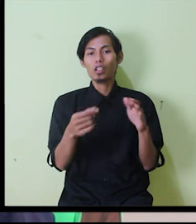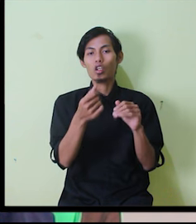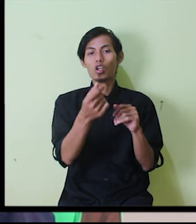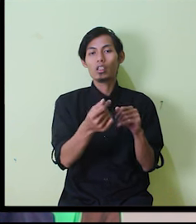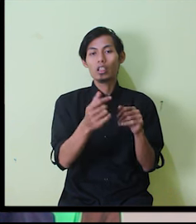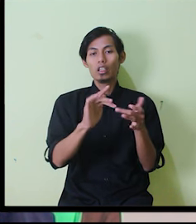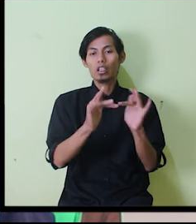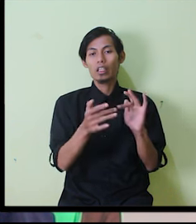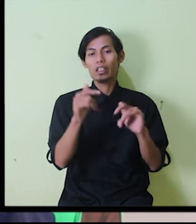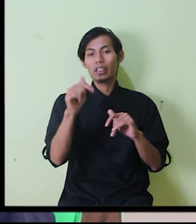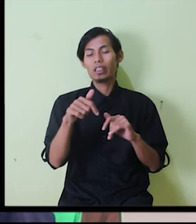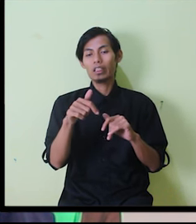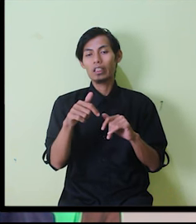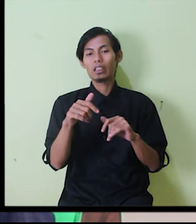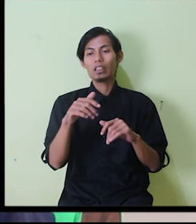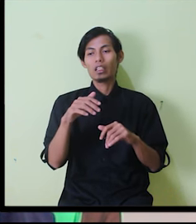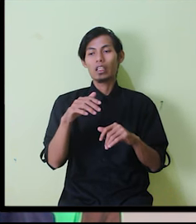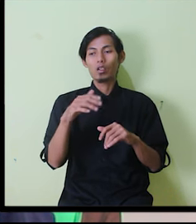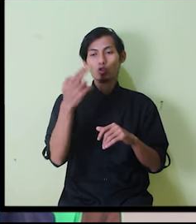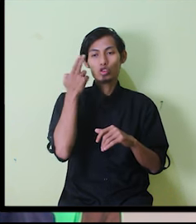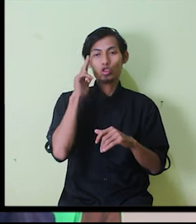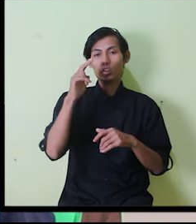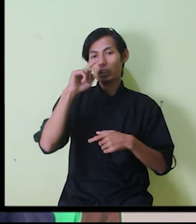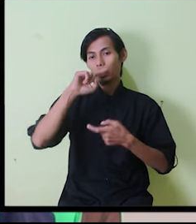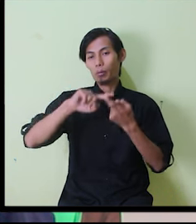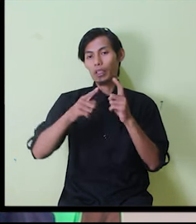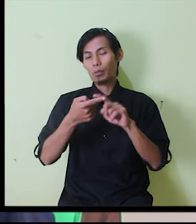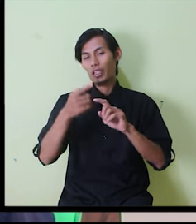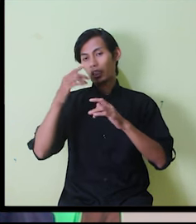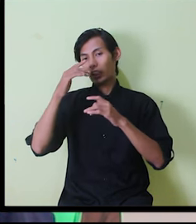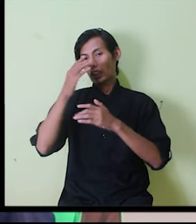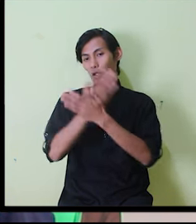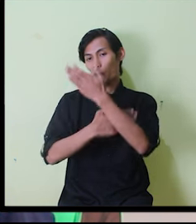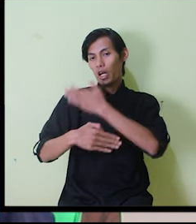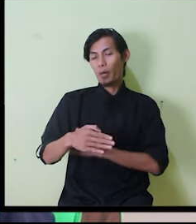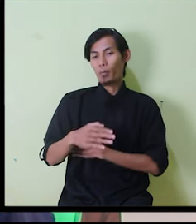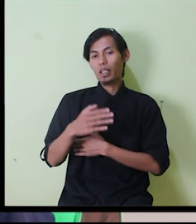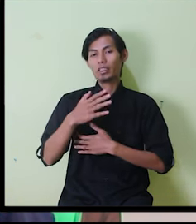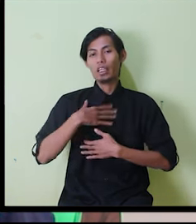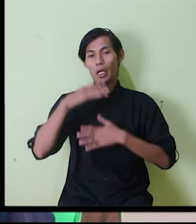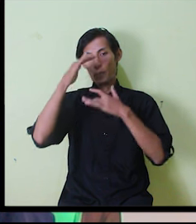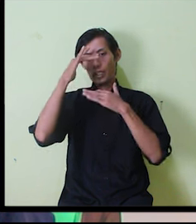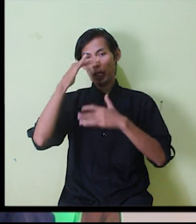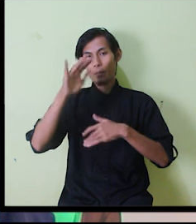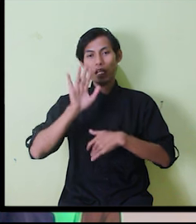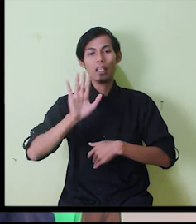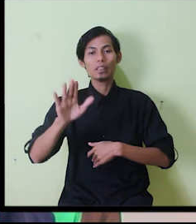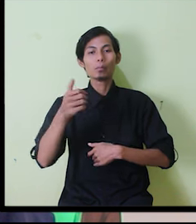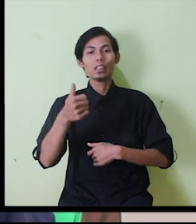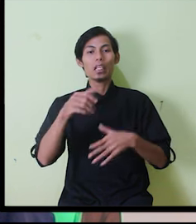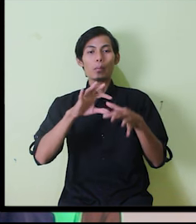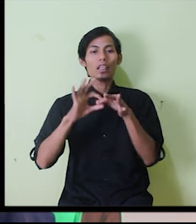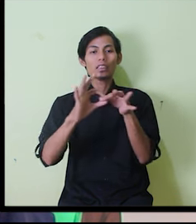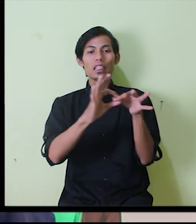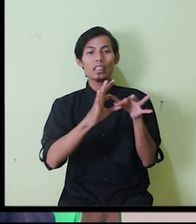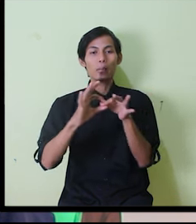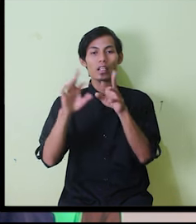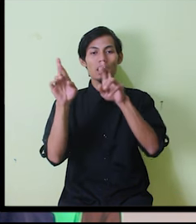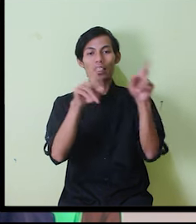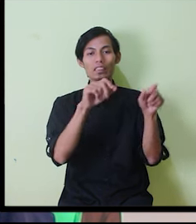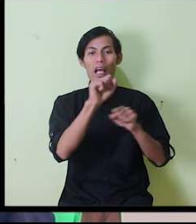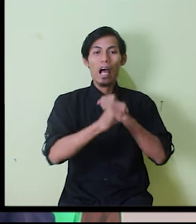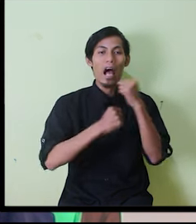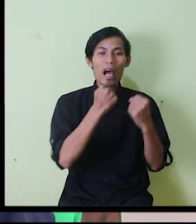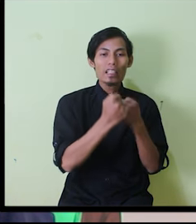teman-teman di fabel agar nanti bisa berkolaborasi lagi di rencana aksi yang lebih menarik